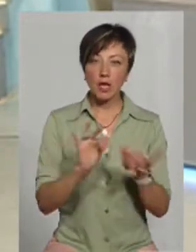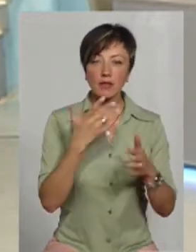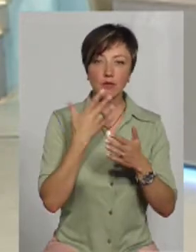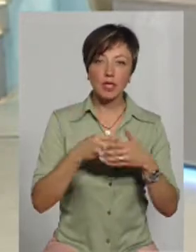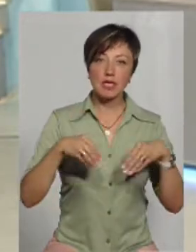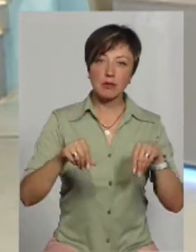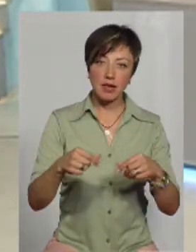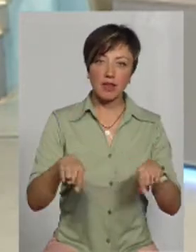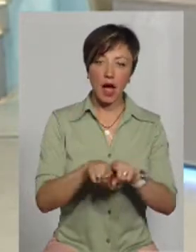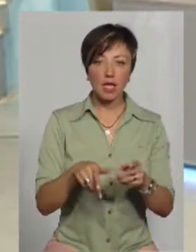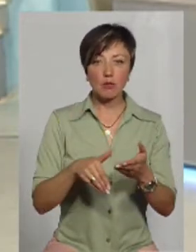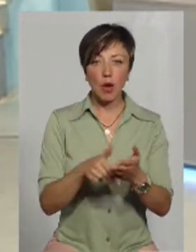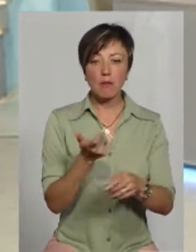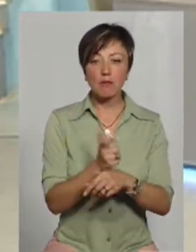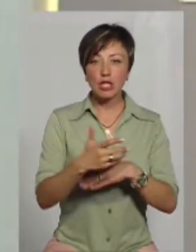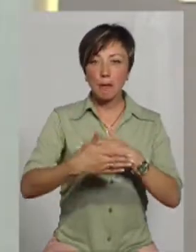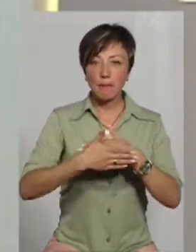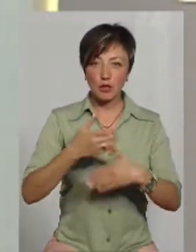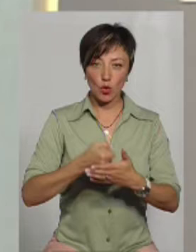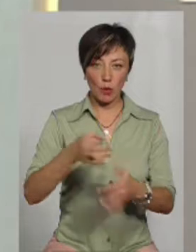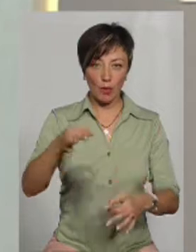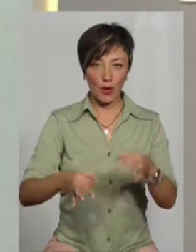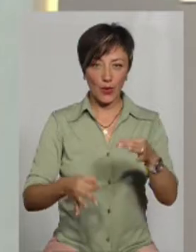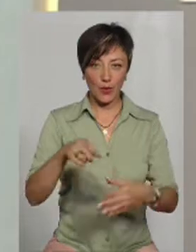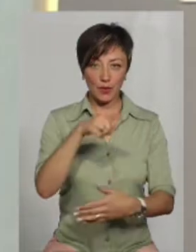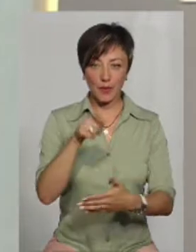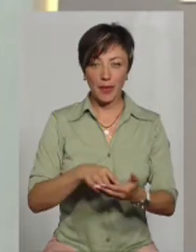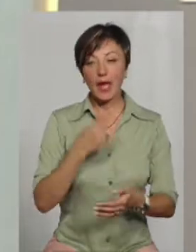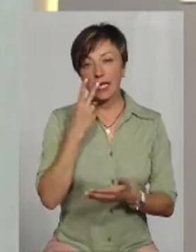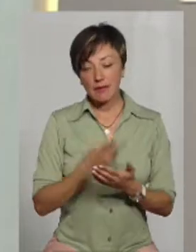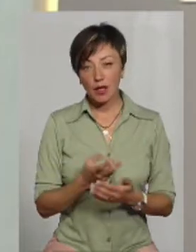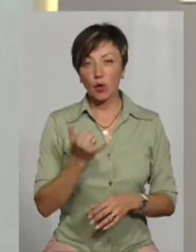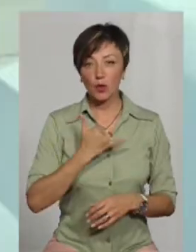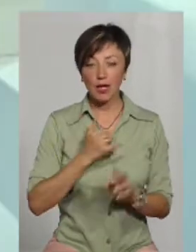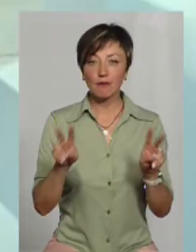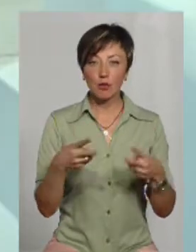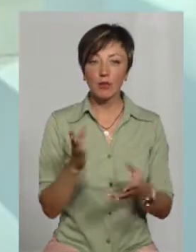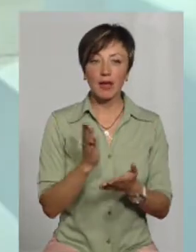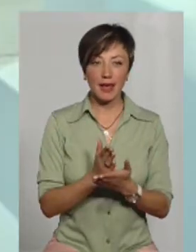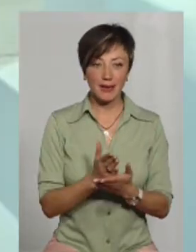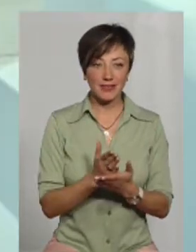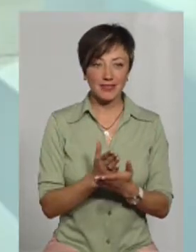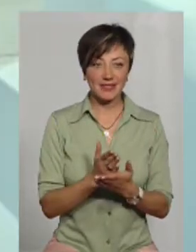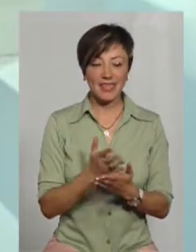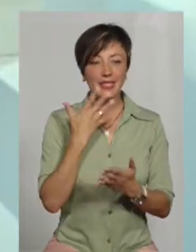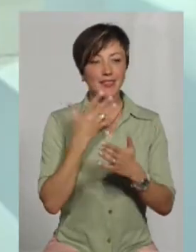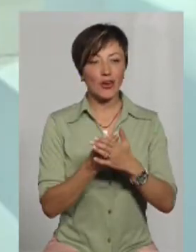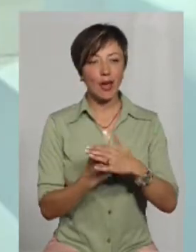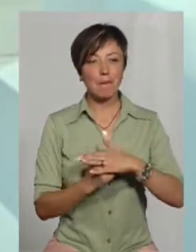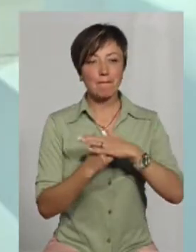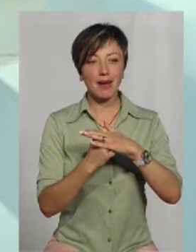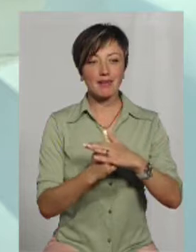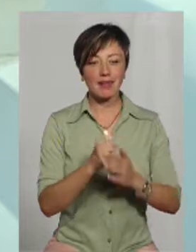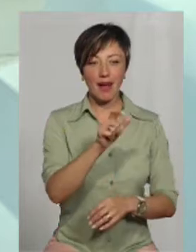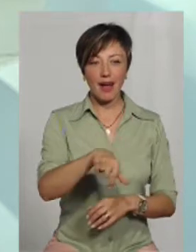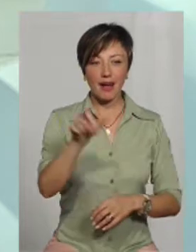своїй землі в такий спосіб більш наближений до природи? Ну, дивіться, в нас в клубі є, по-перше, як своя база